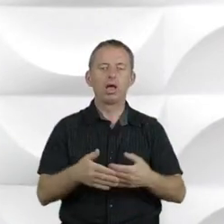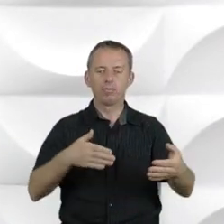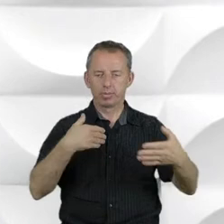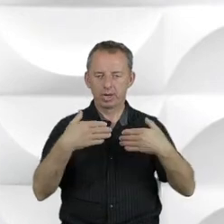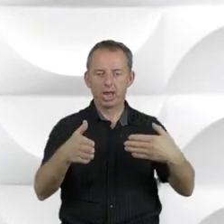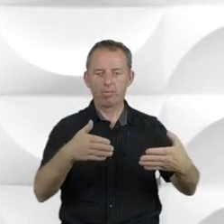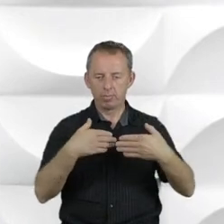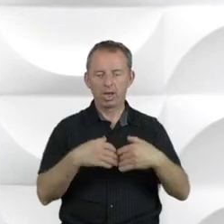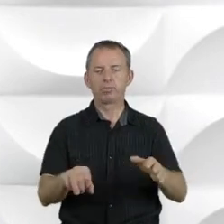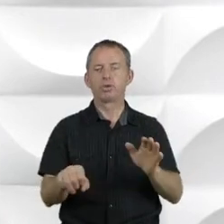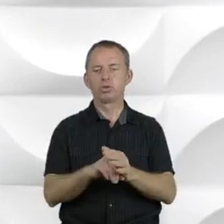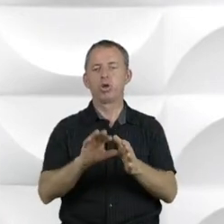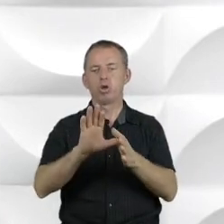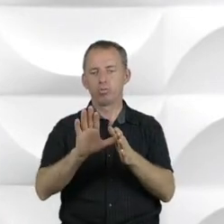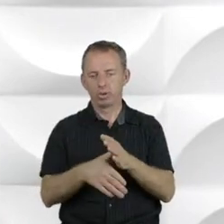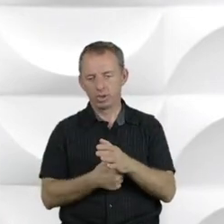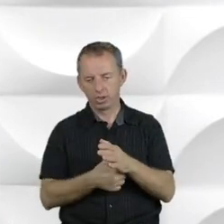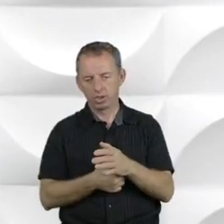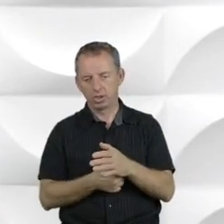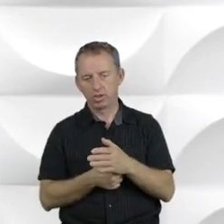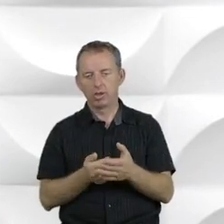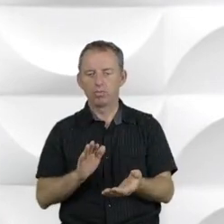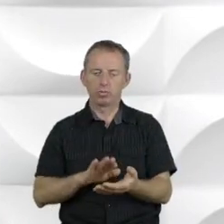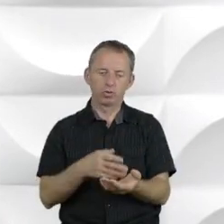miasta. Przekład